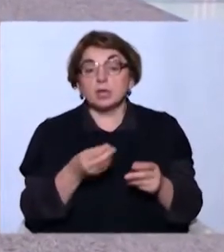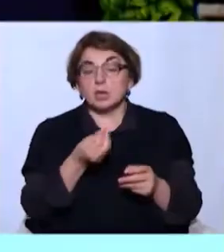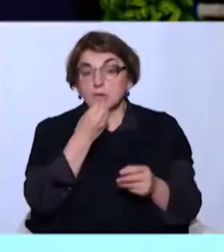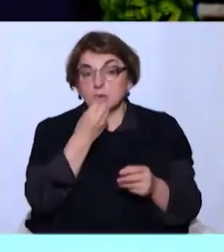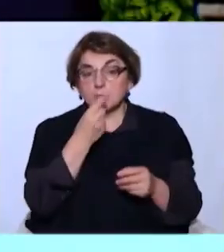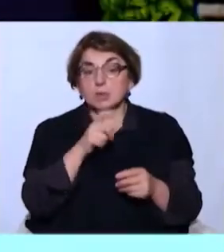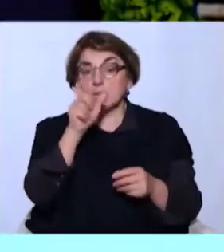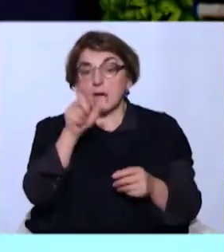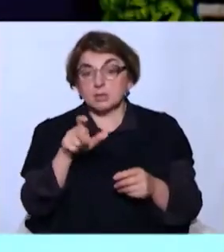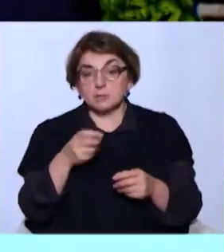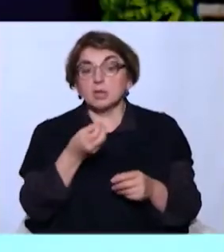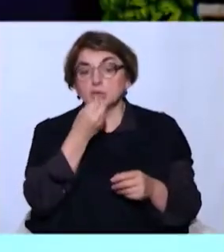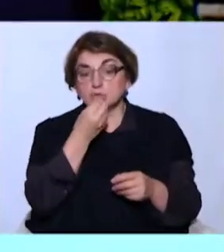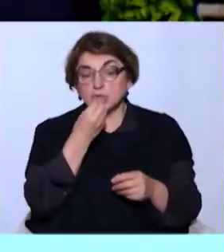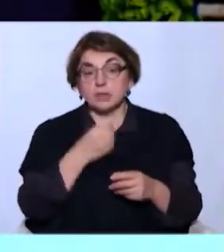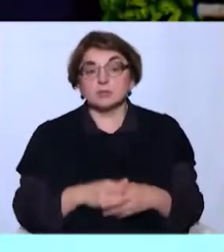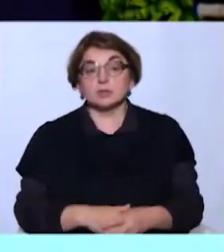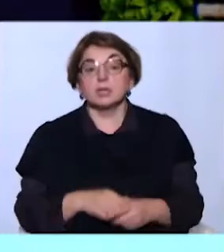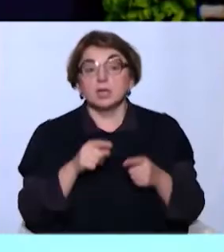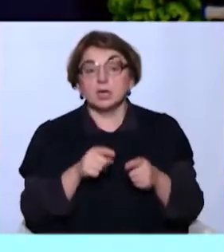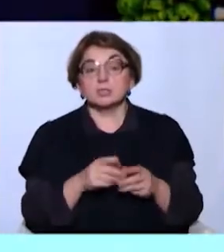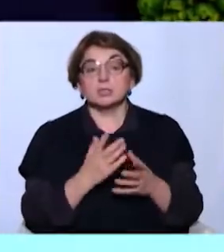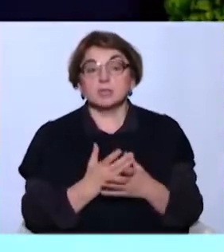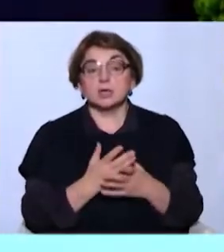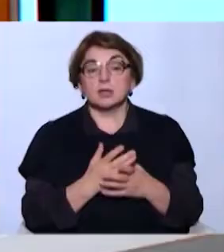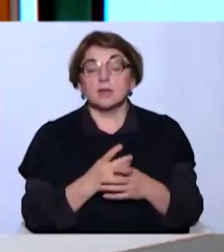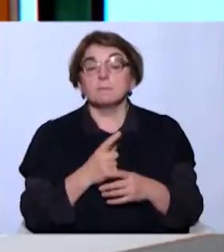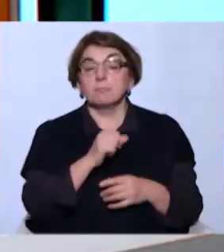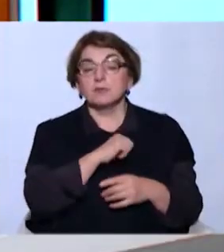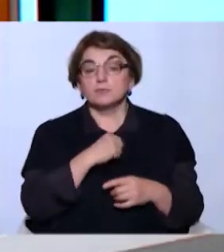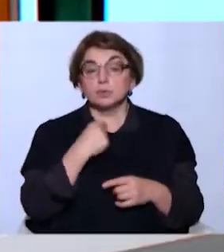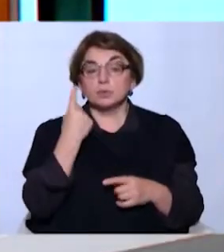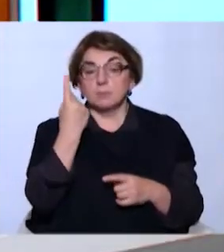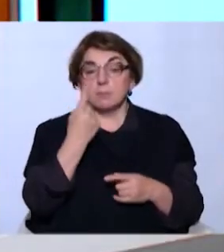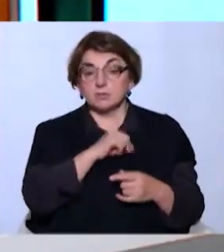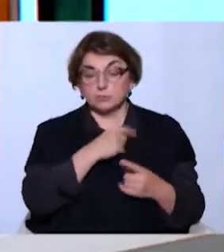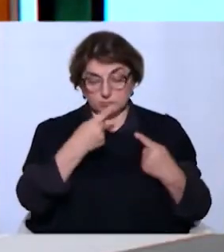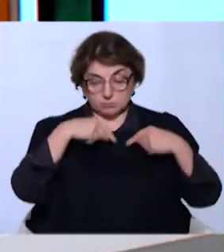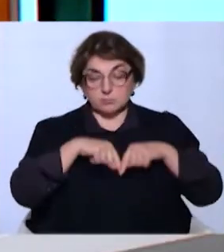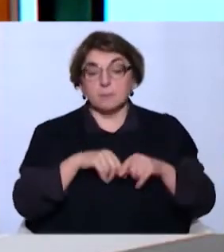იკვებებიან ადამიანებიც. ესეც სალსქესიანი